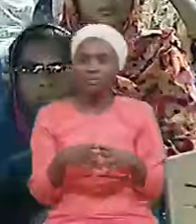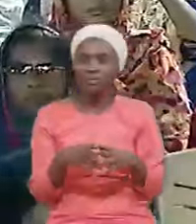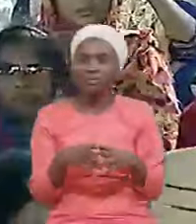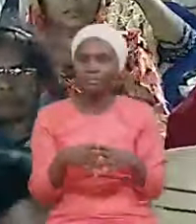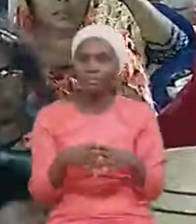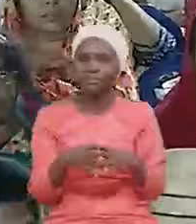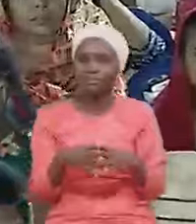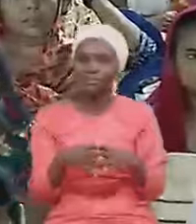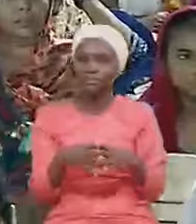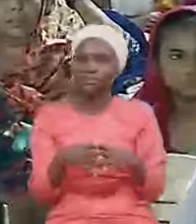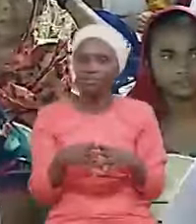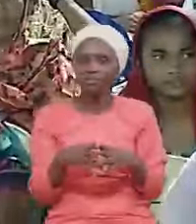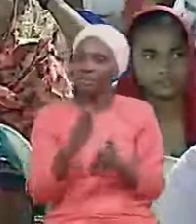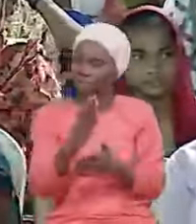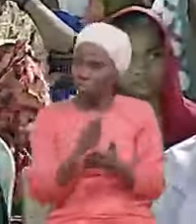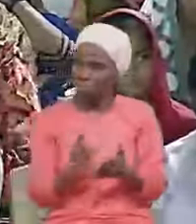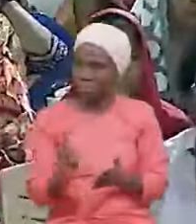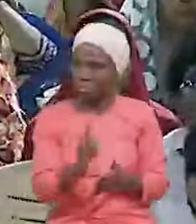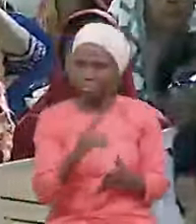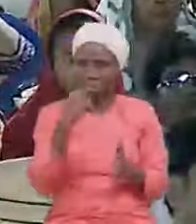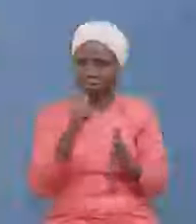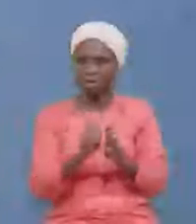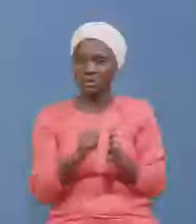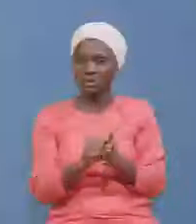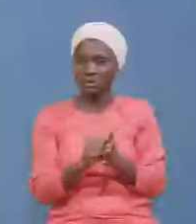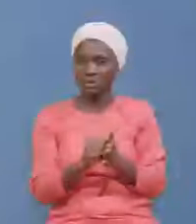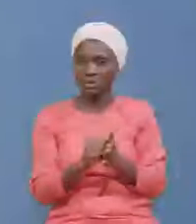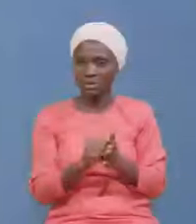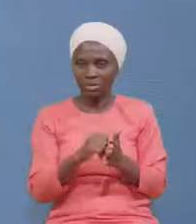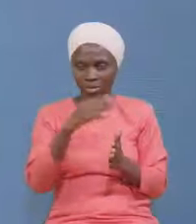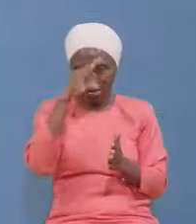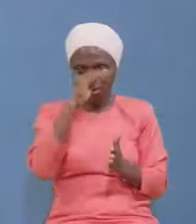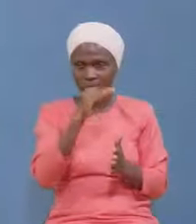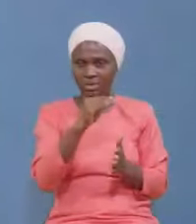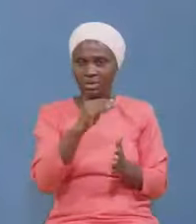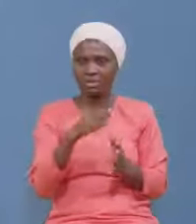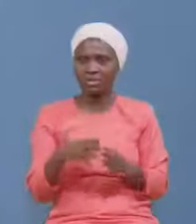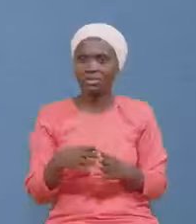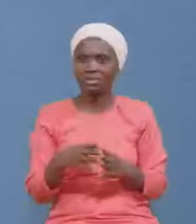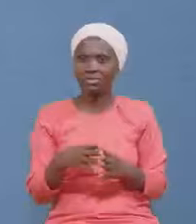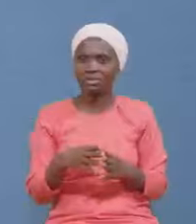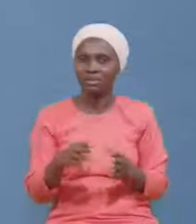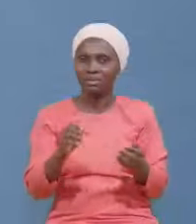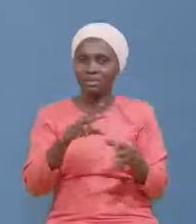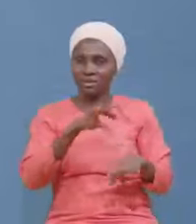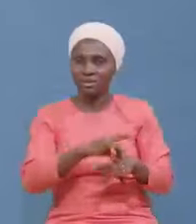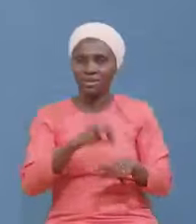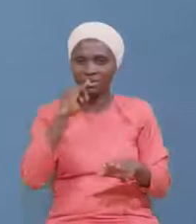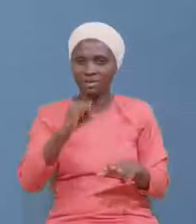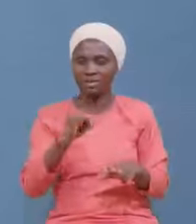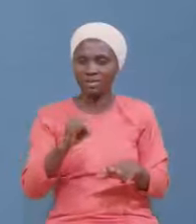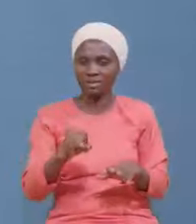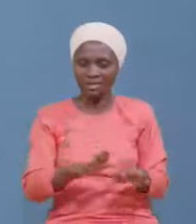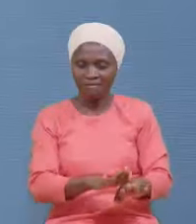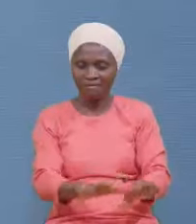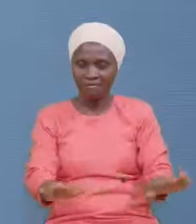గుర్తింపు మార్చబడదు. Somebody says the earth is flat. కొంతరంటారు కదా మేమేమి కాములేండి అని. No, the earth